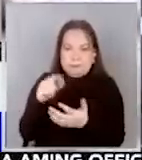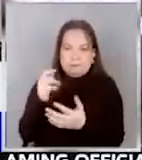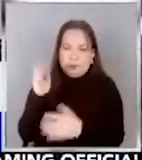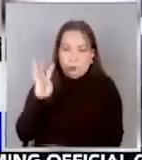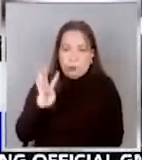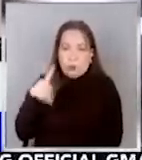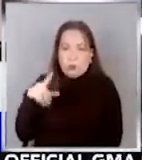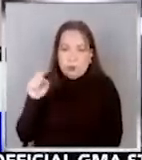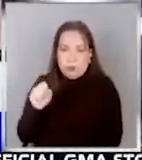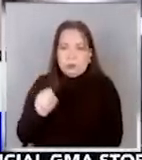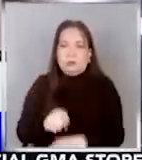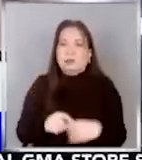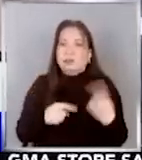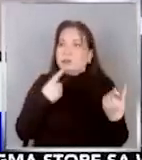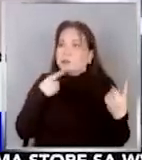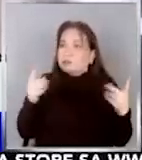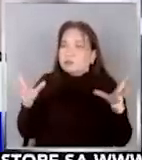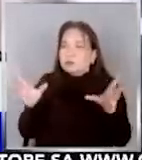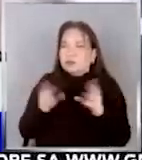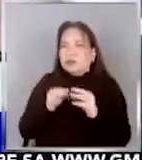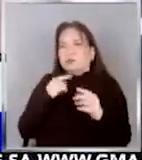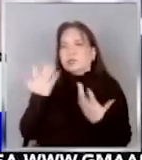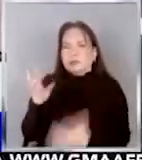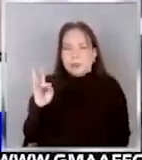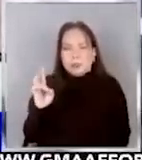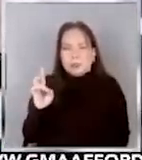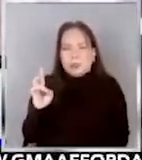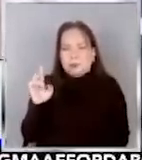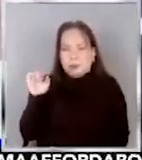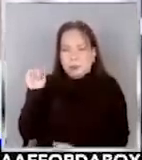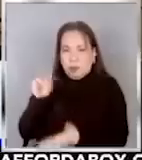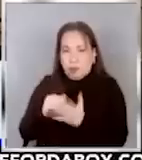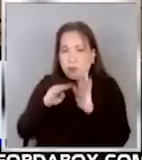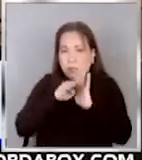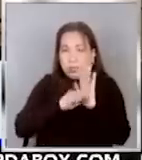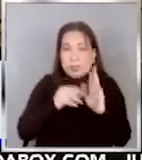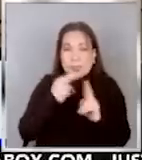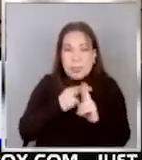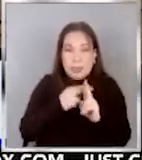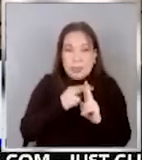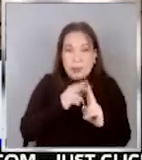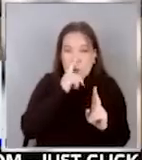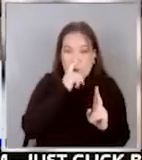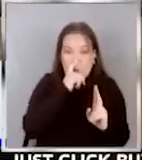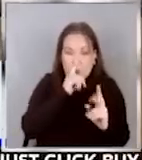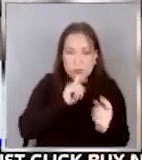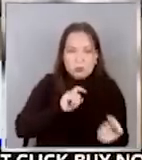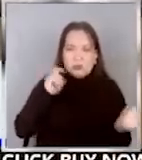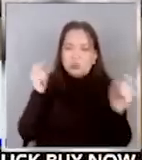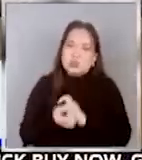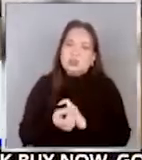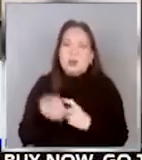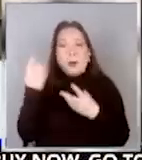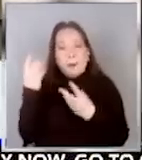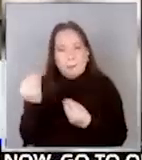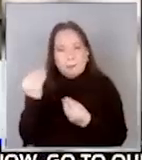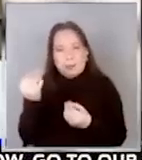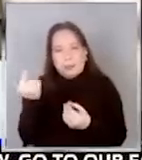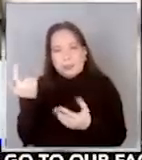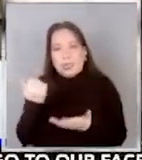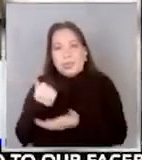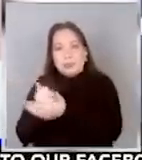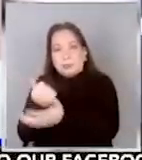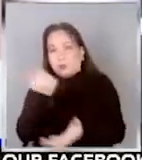mapapalitan natin more than 700,000 na nakalista sa 4Ps para ma-accommodate naman natin yung iba nating mga kababayan na